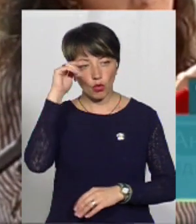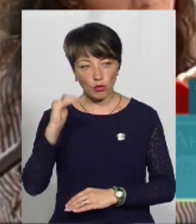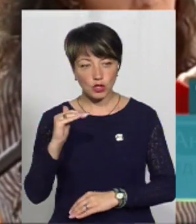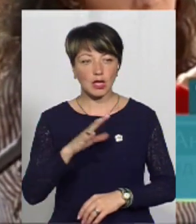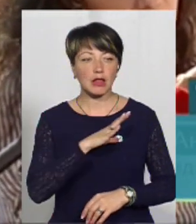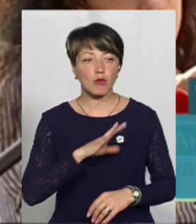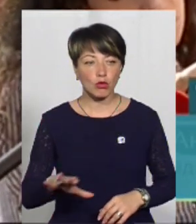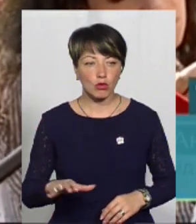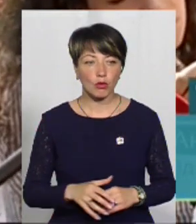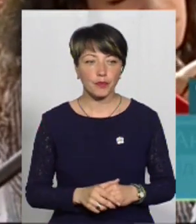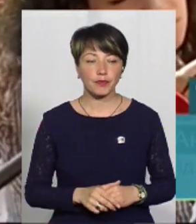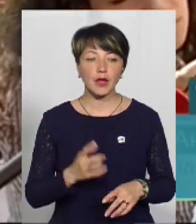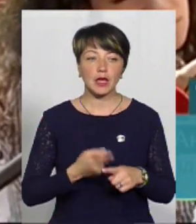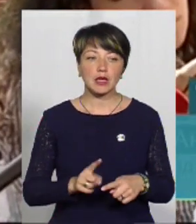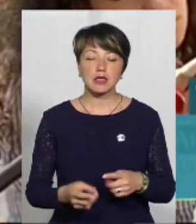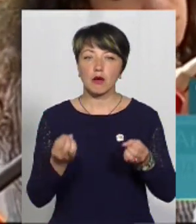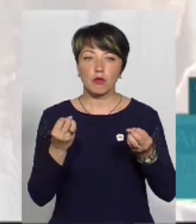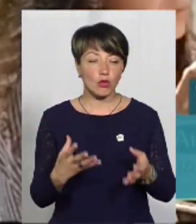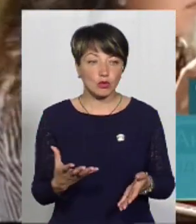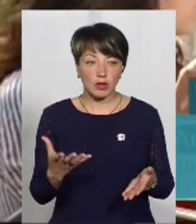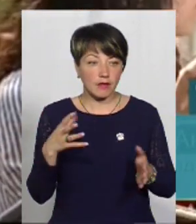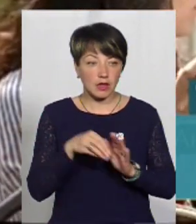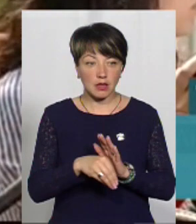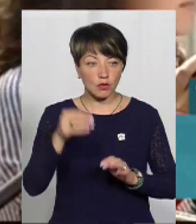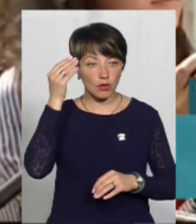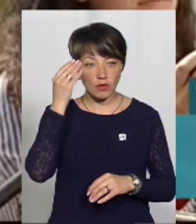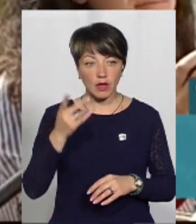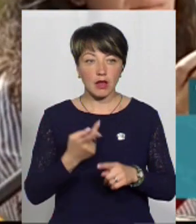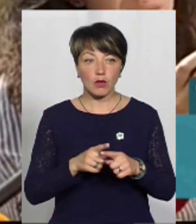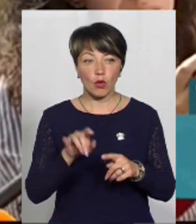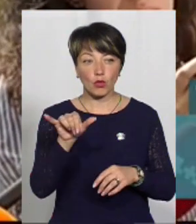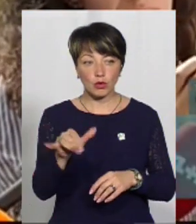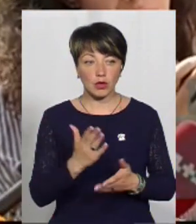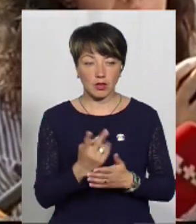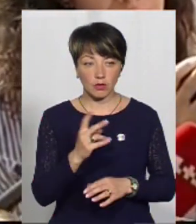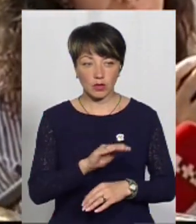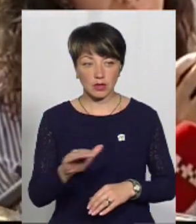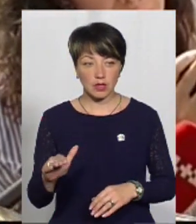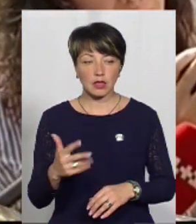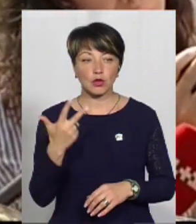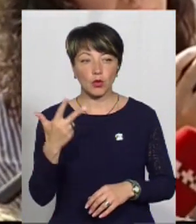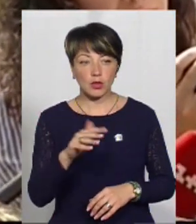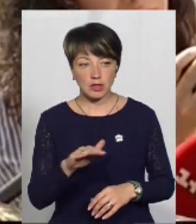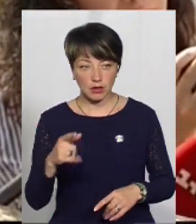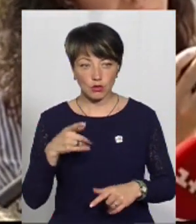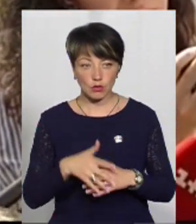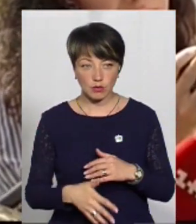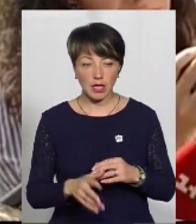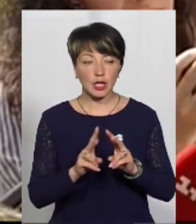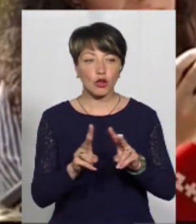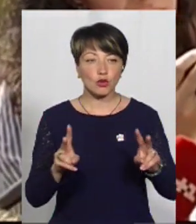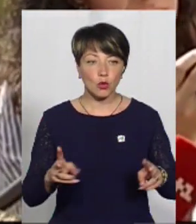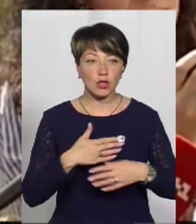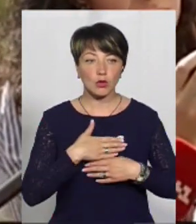було. Це просто не вкладається в голові. Приходько теж має 2 дітей. Петровець має 3 дітей, розумієте? Ніхто